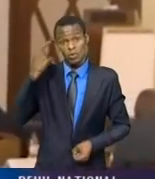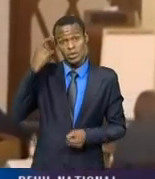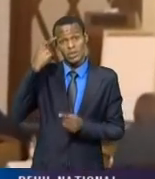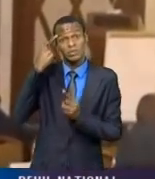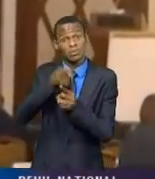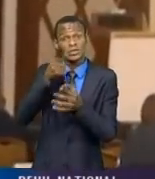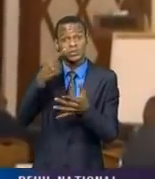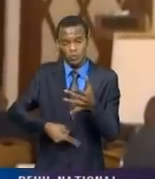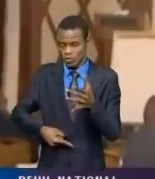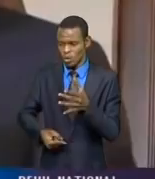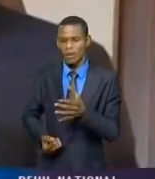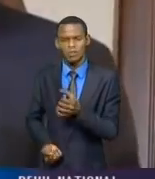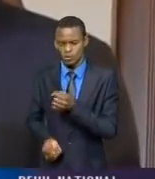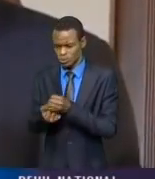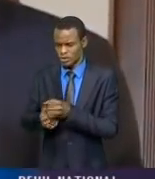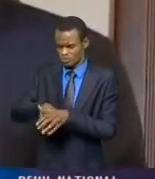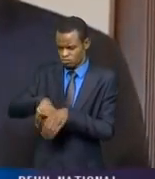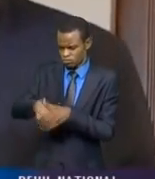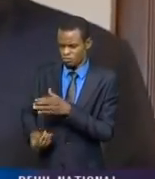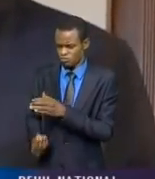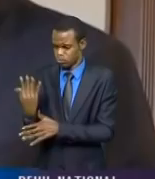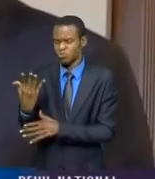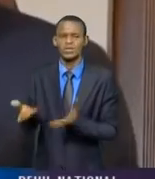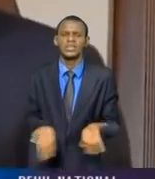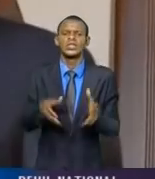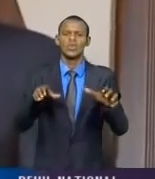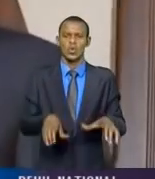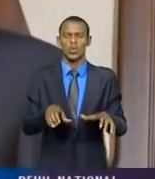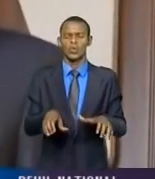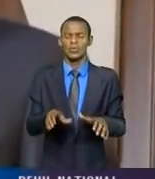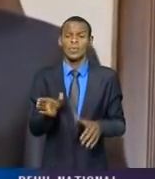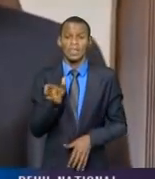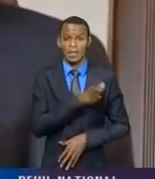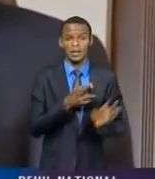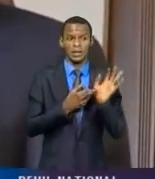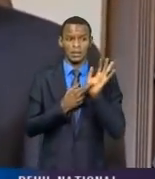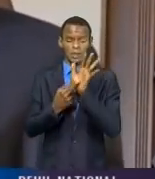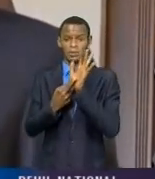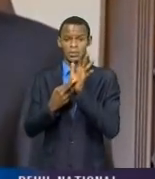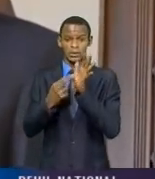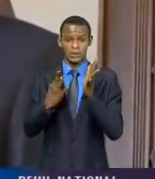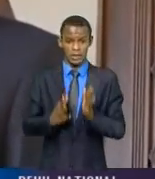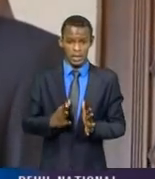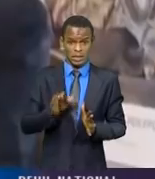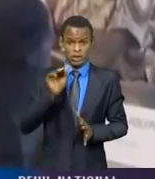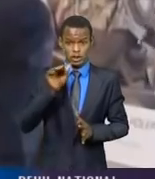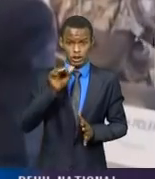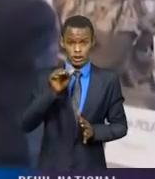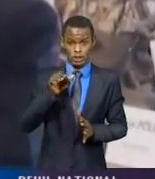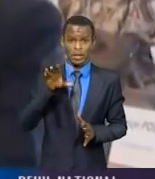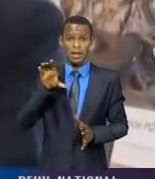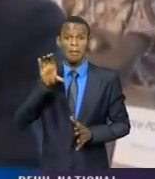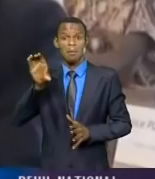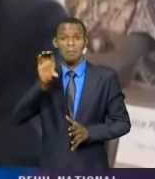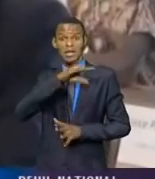démocratique du congo les représente a leader de la banque centrale du congo sont des terres des cabines fans est longue on a parlé